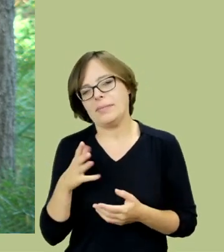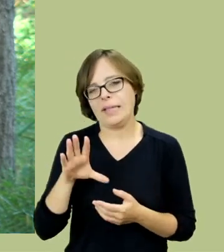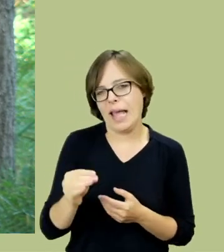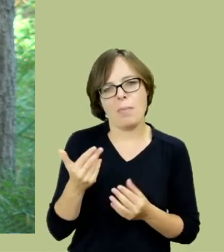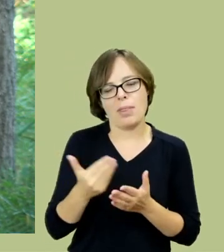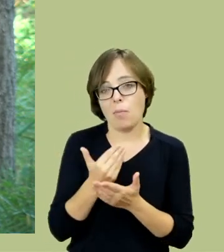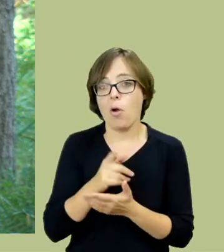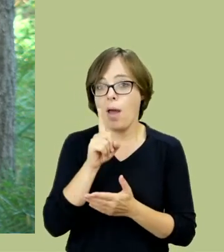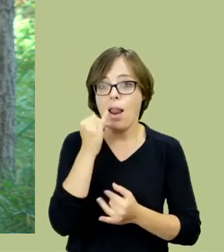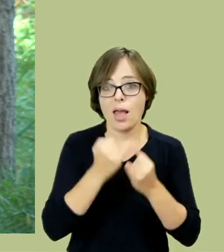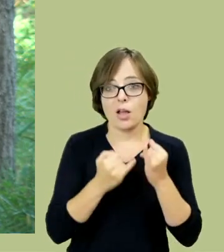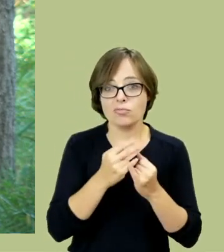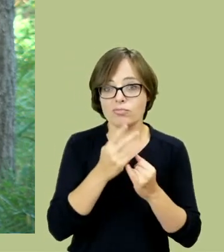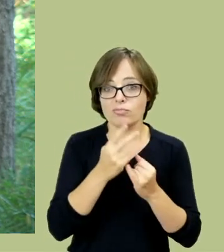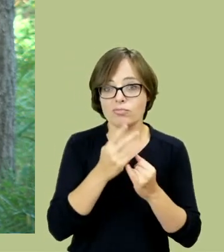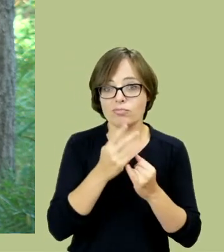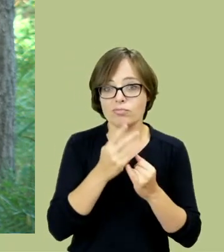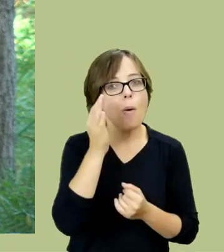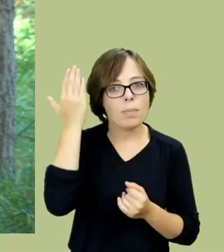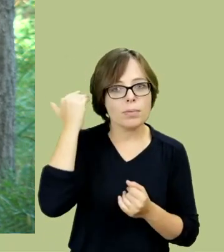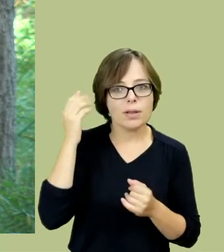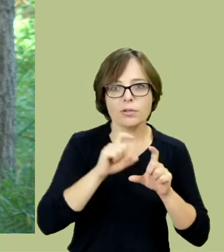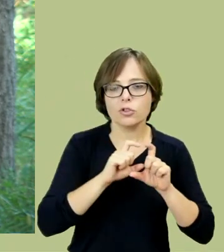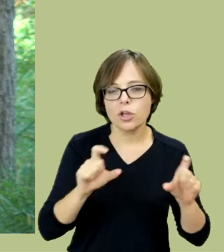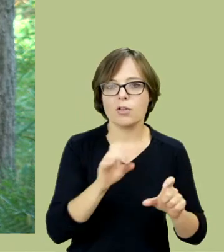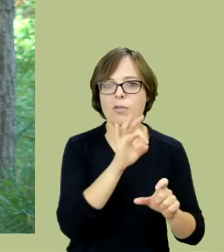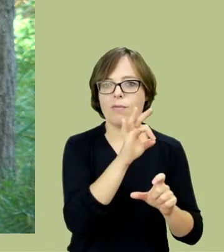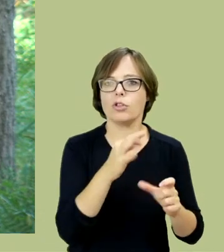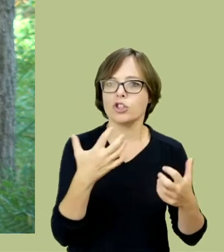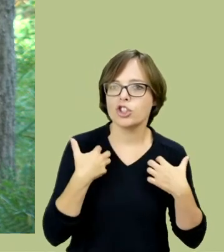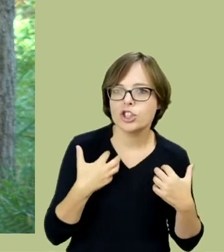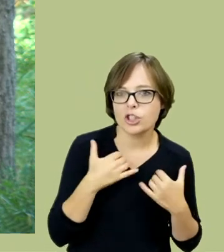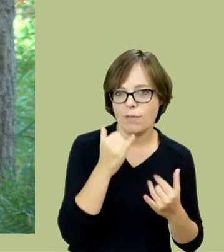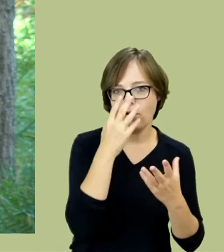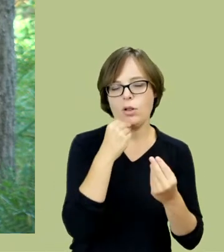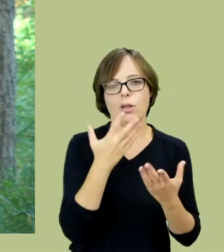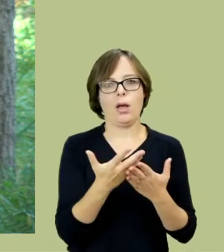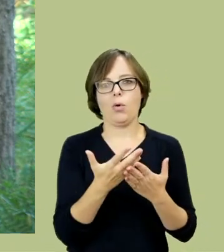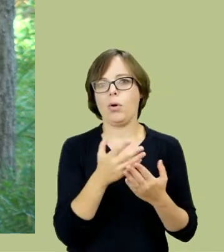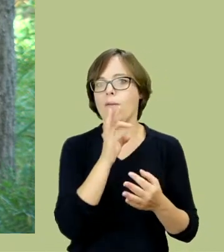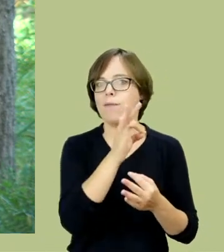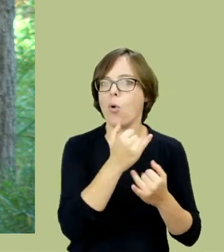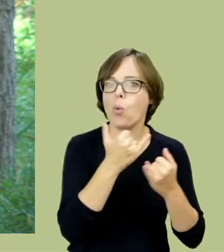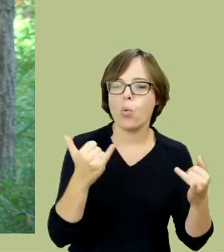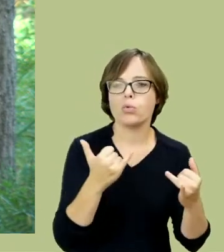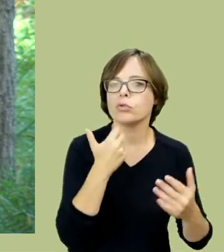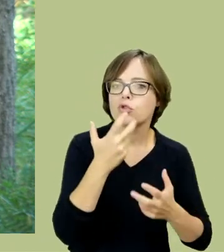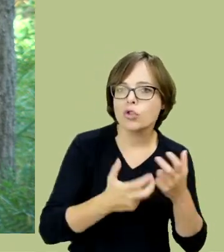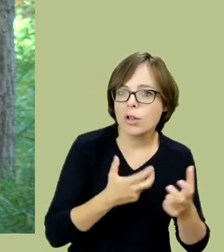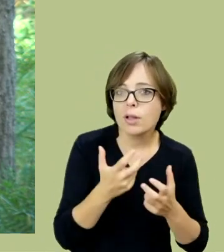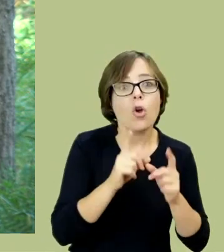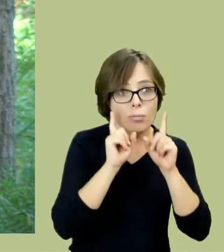życie tych kobiet, ich decyzje, ich czyny, okazuje się, że rzeczywiście tak było.